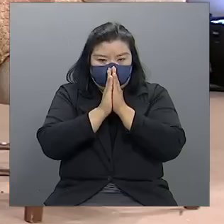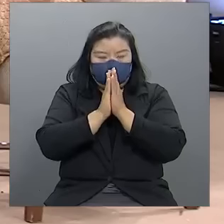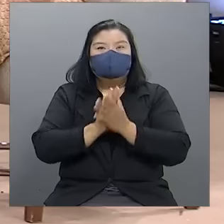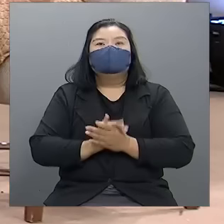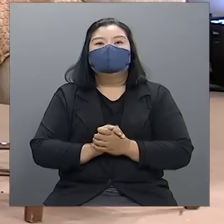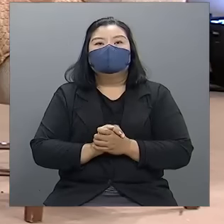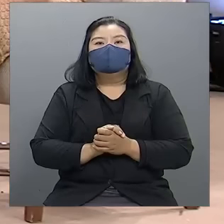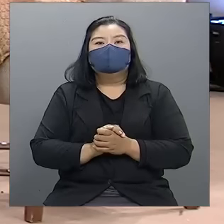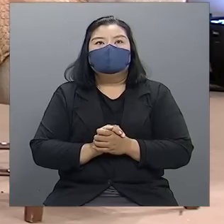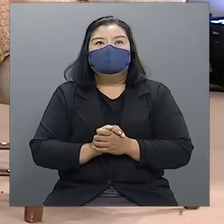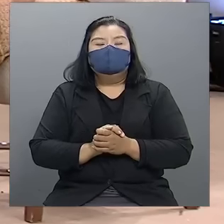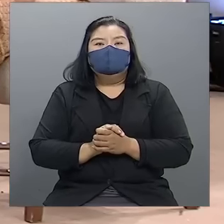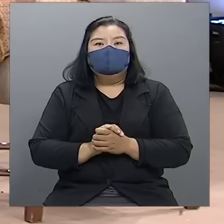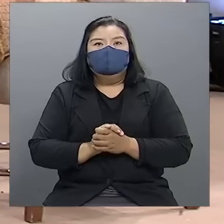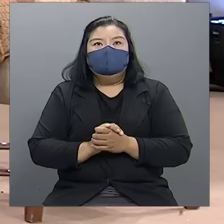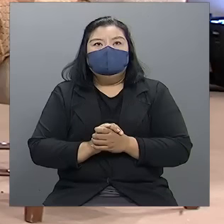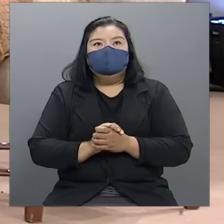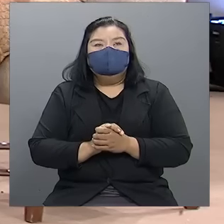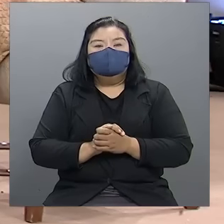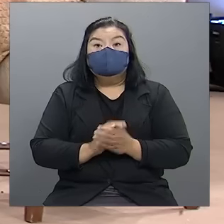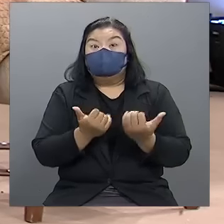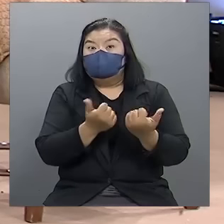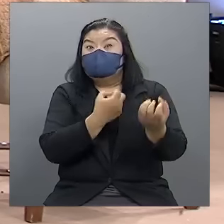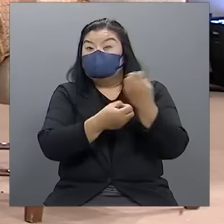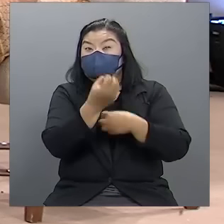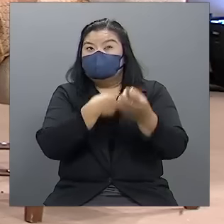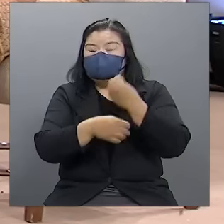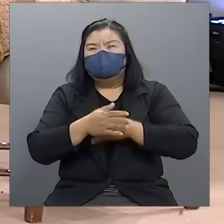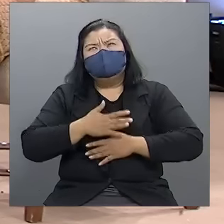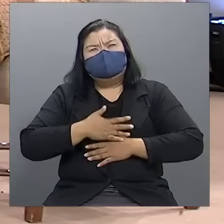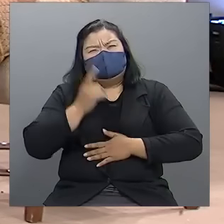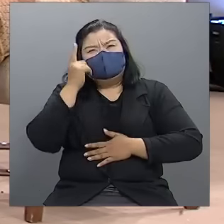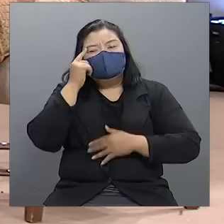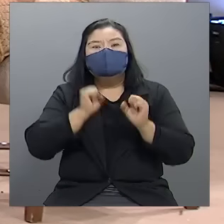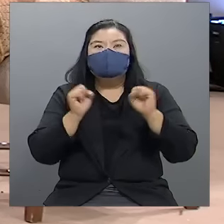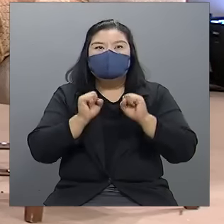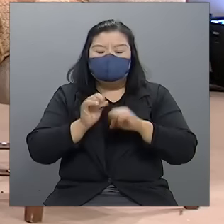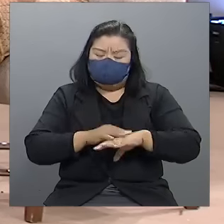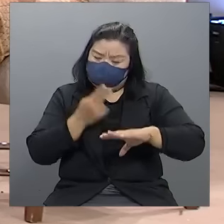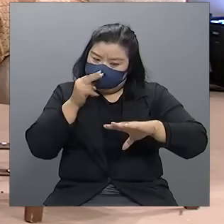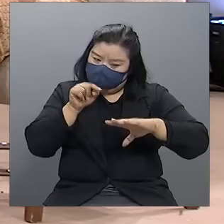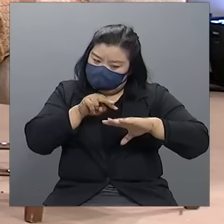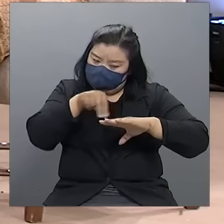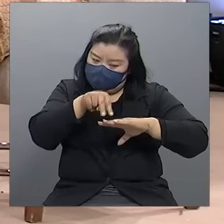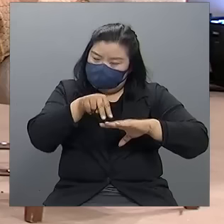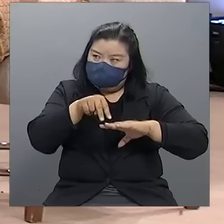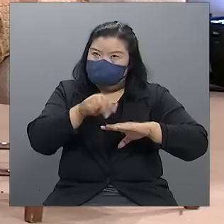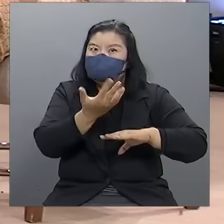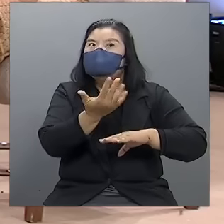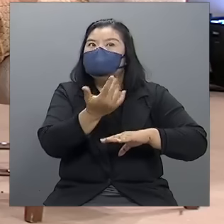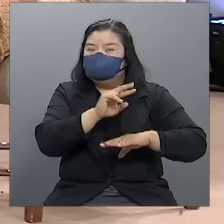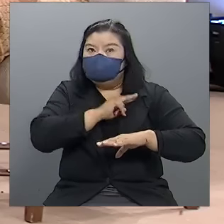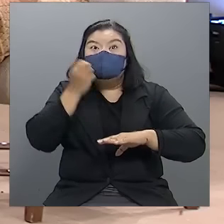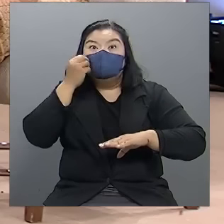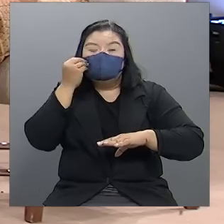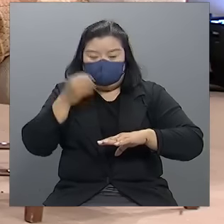aleatตอนี้ตอนฟคหมอผู้นี้ ผมก็วิตกเลยแล้คุคุเดีวต้ไปดเลบเท้าดเพมัไปไนั่นสิ แล้วไมใช